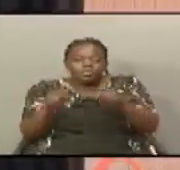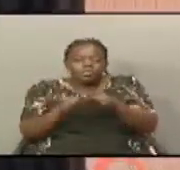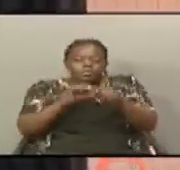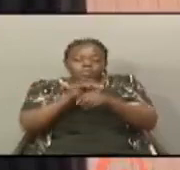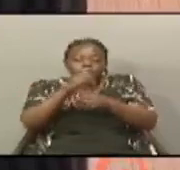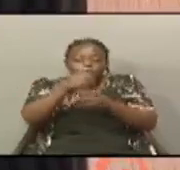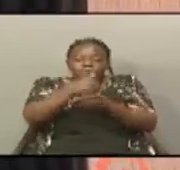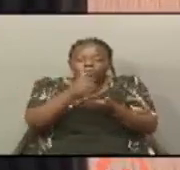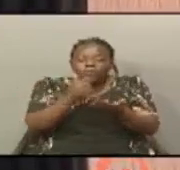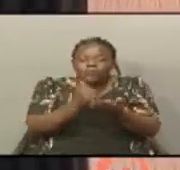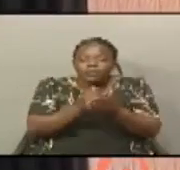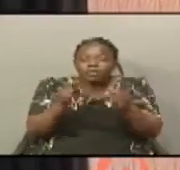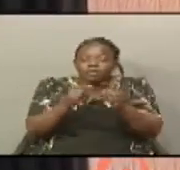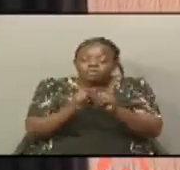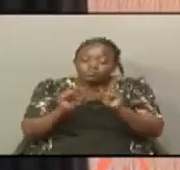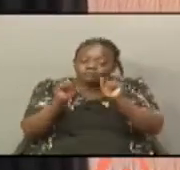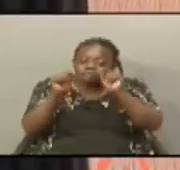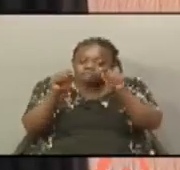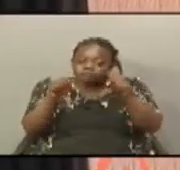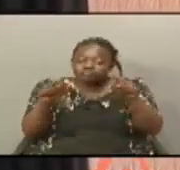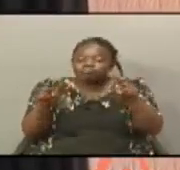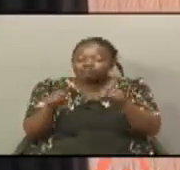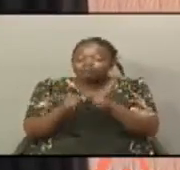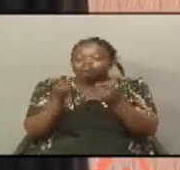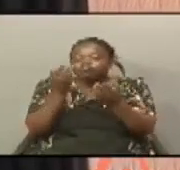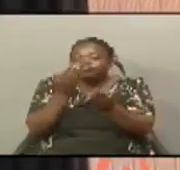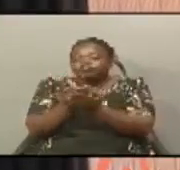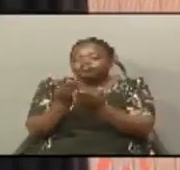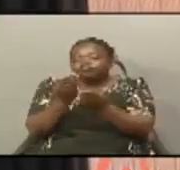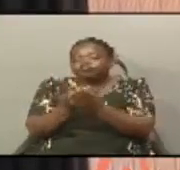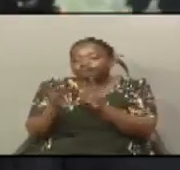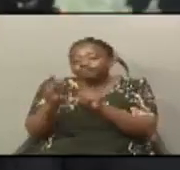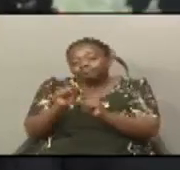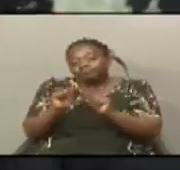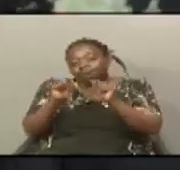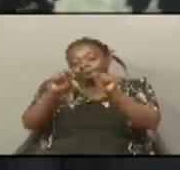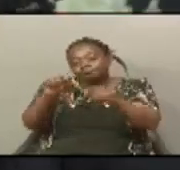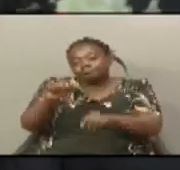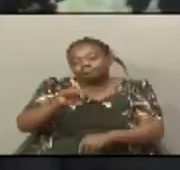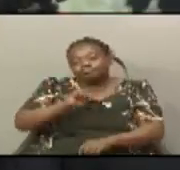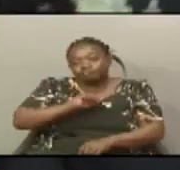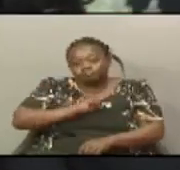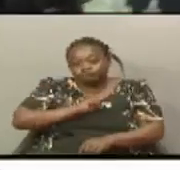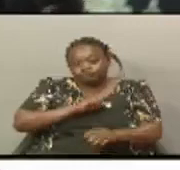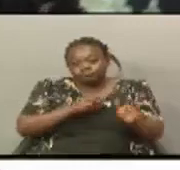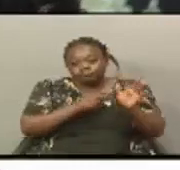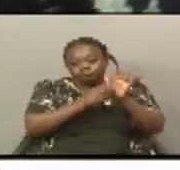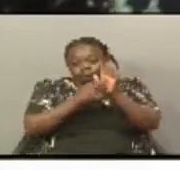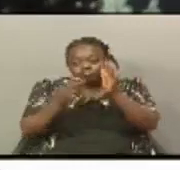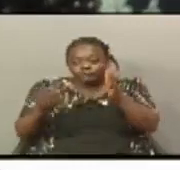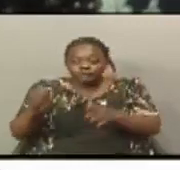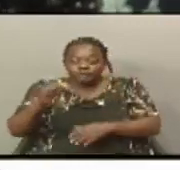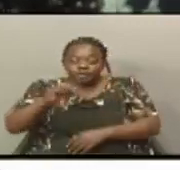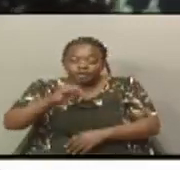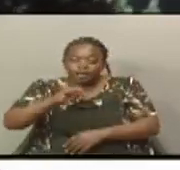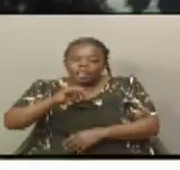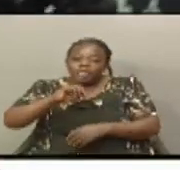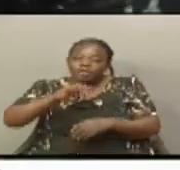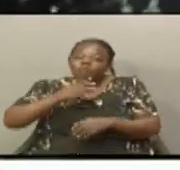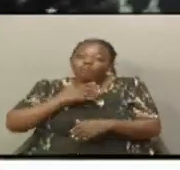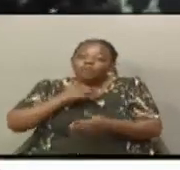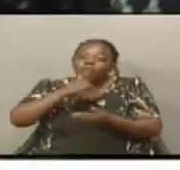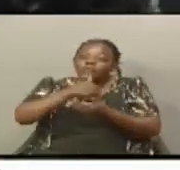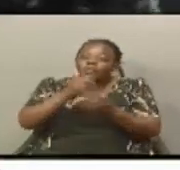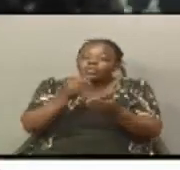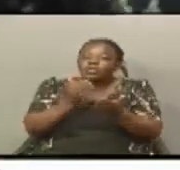cakes nabo bazira bakuda abantu okuyiwa mwoleso guno twagala tujje cake zembaga kubera obezi mu